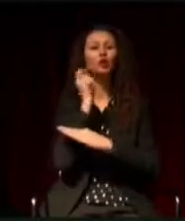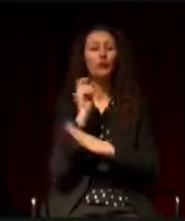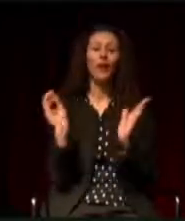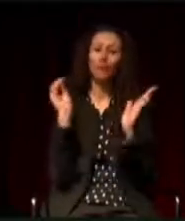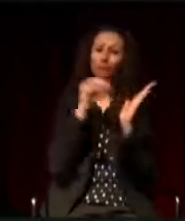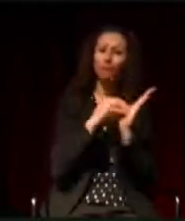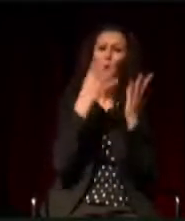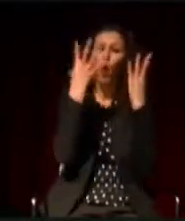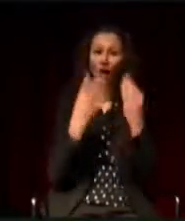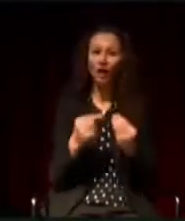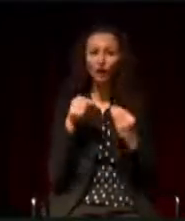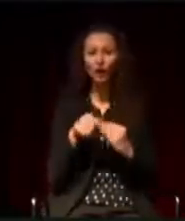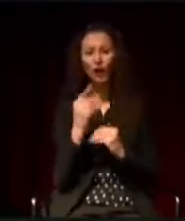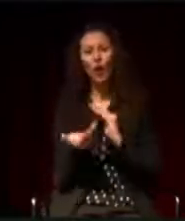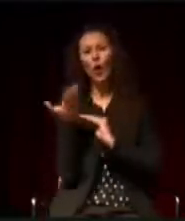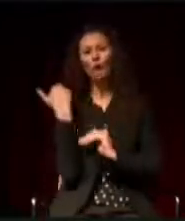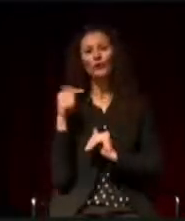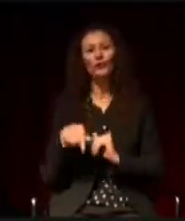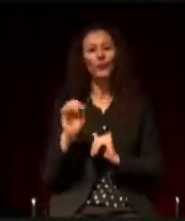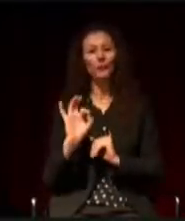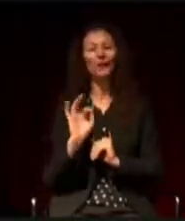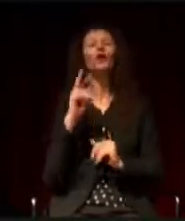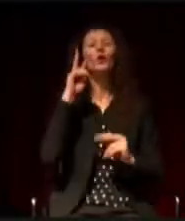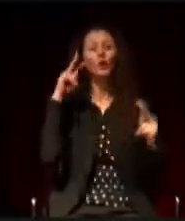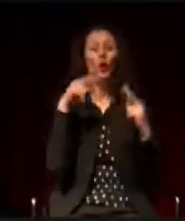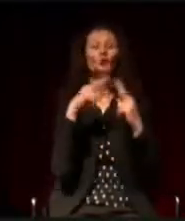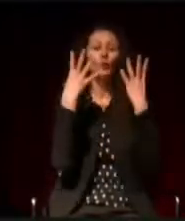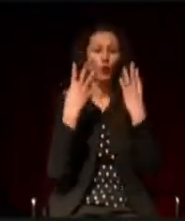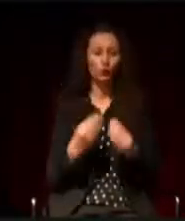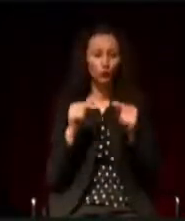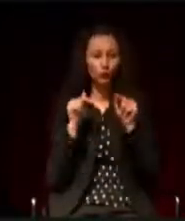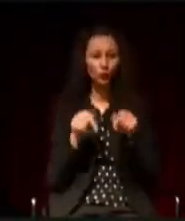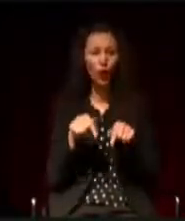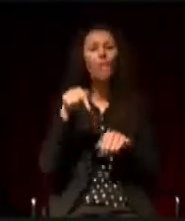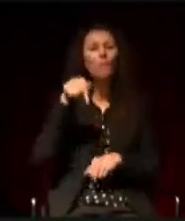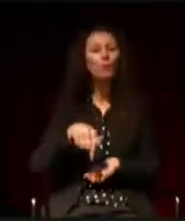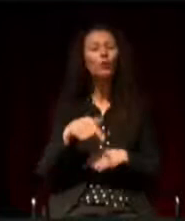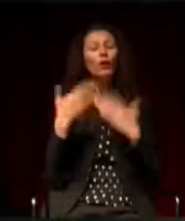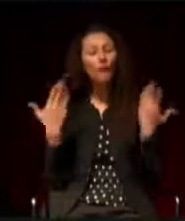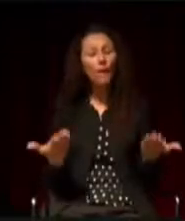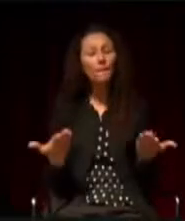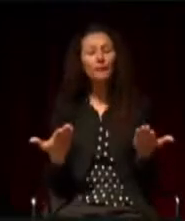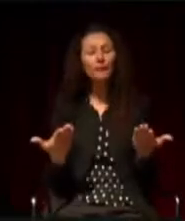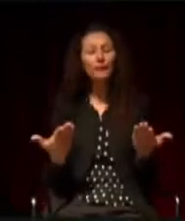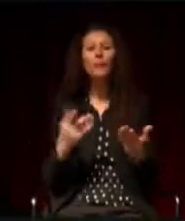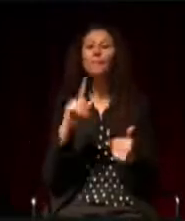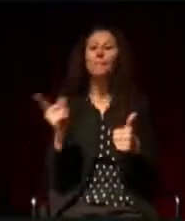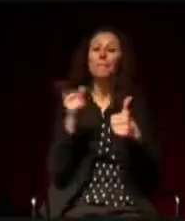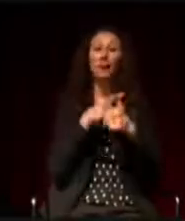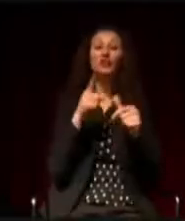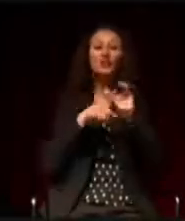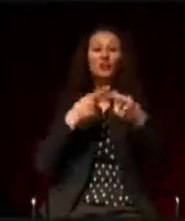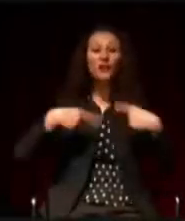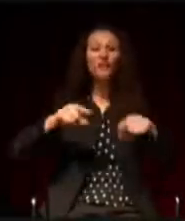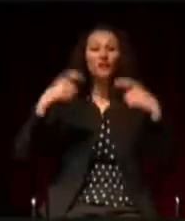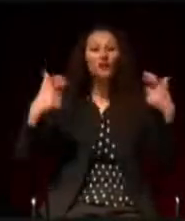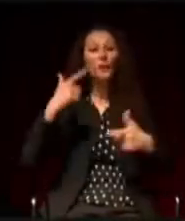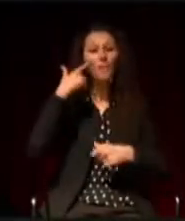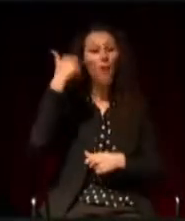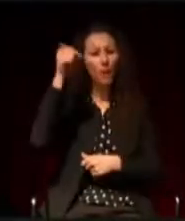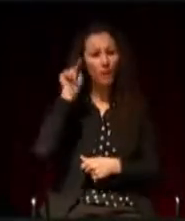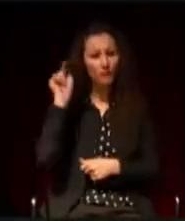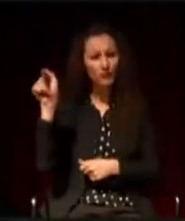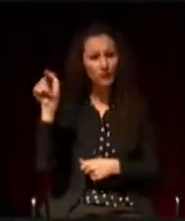gündemine getirilecek bir olgunluğa erişti. Burada tabii ki başta Çevre Şehircilik